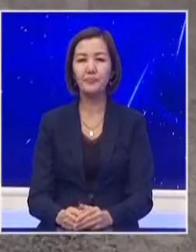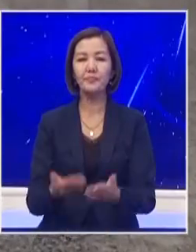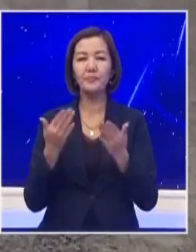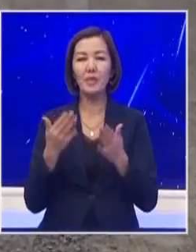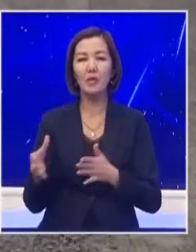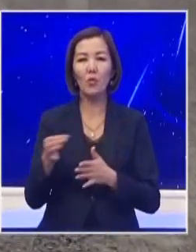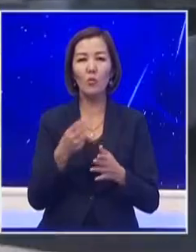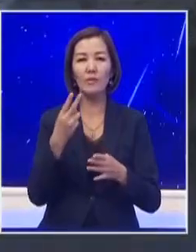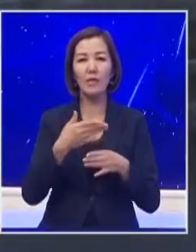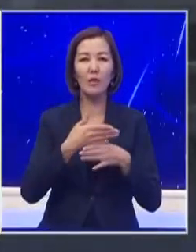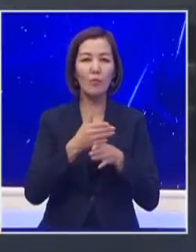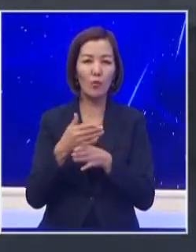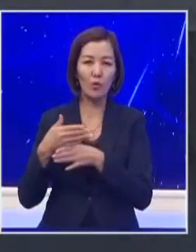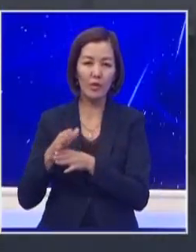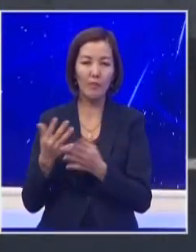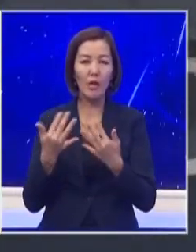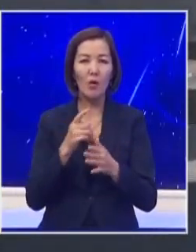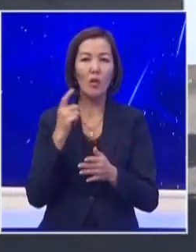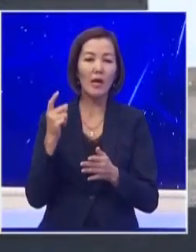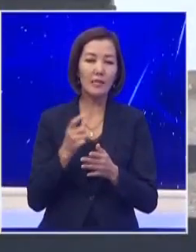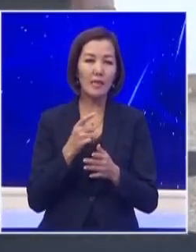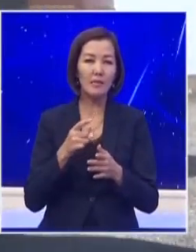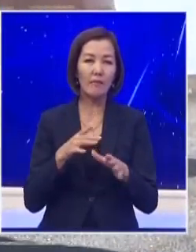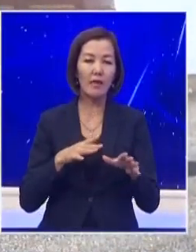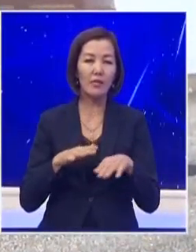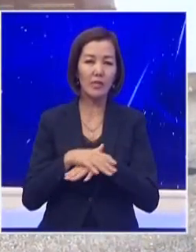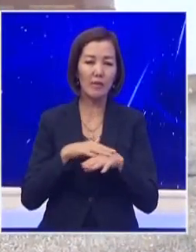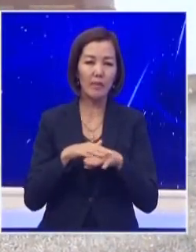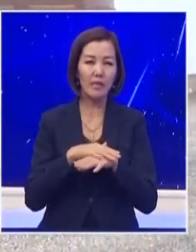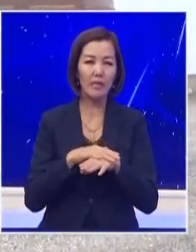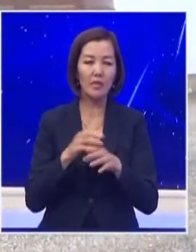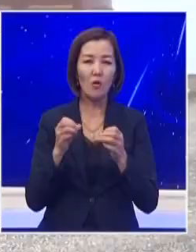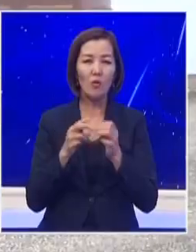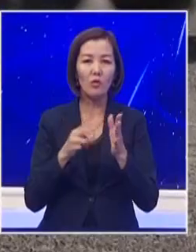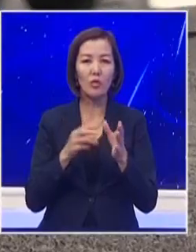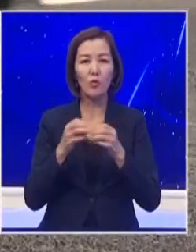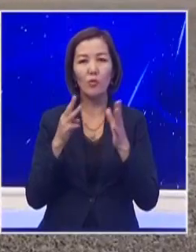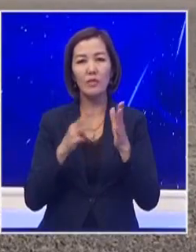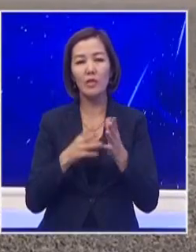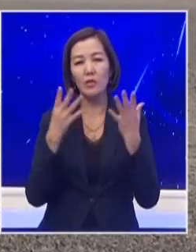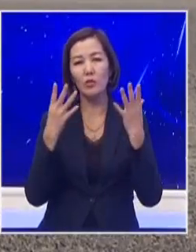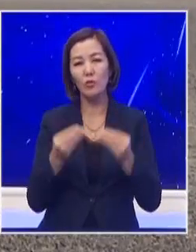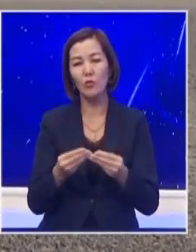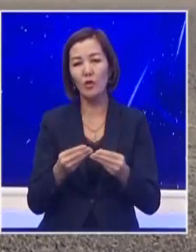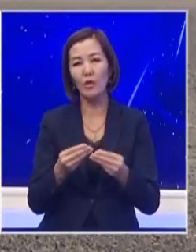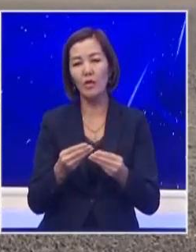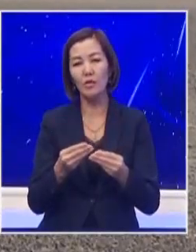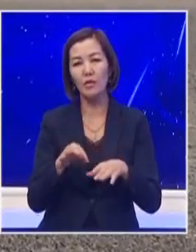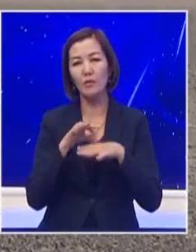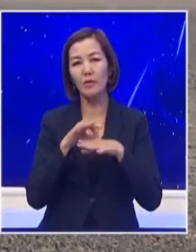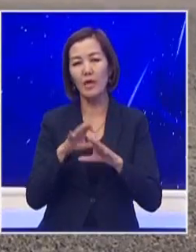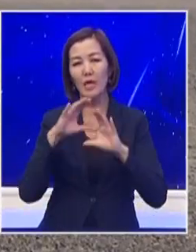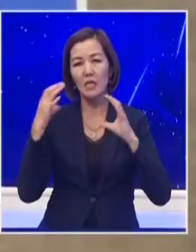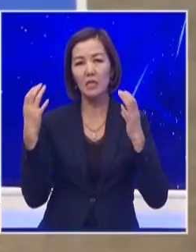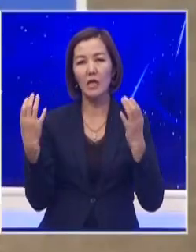іргесі бөлінбеген екі облыстың ауыл шаруашылық жәрмеңкесі 17-ші және 18-ші қыркүйек күндері Елордадағы Астана Арена